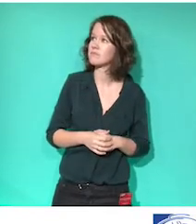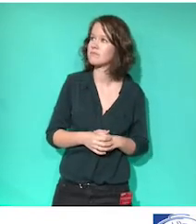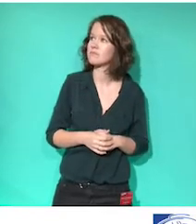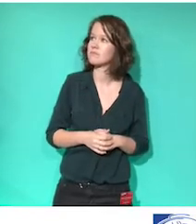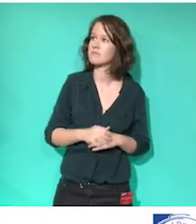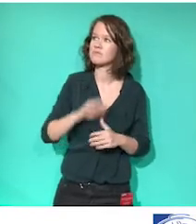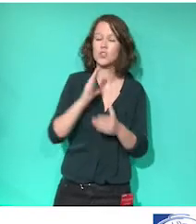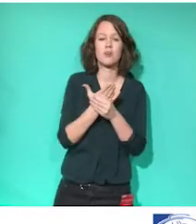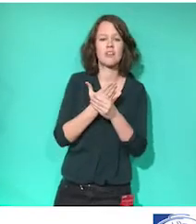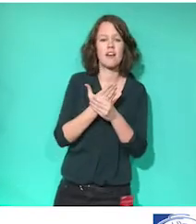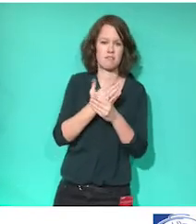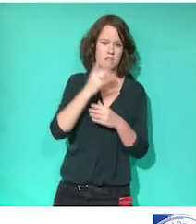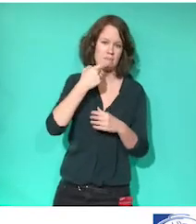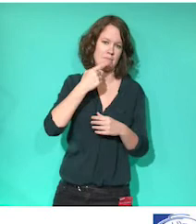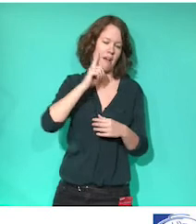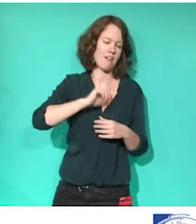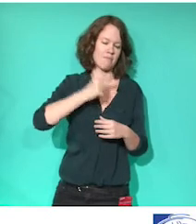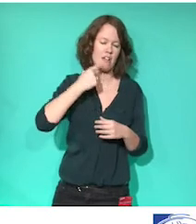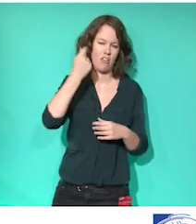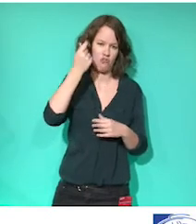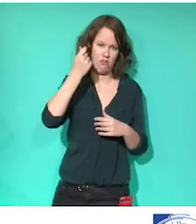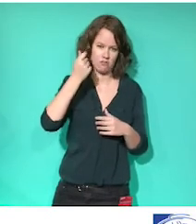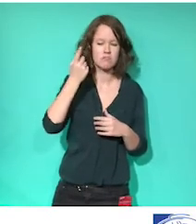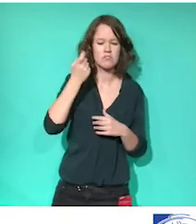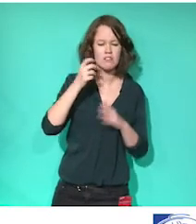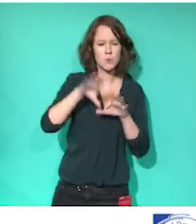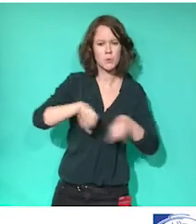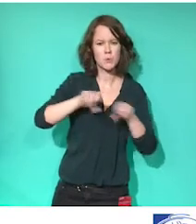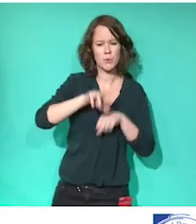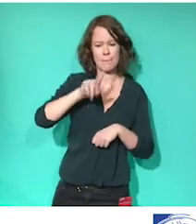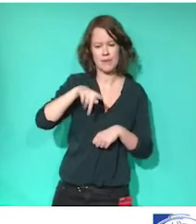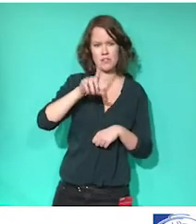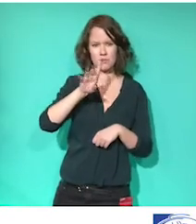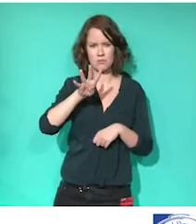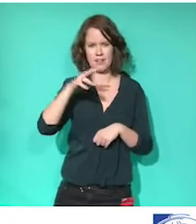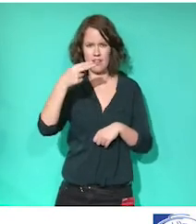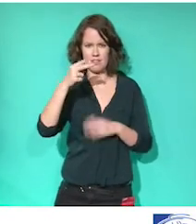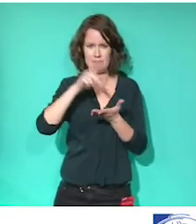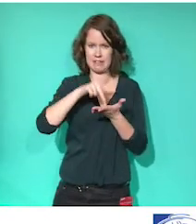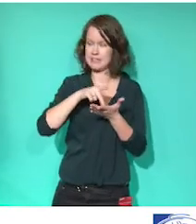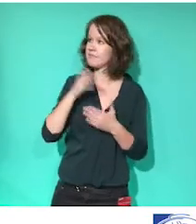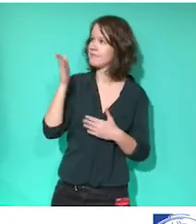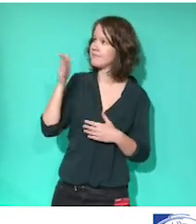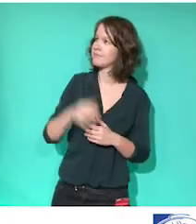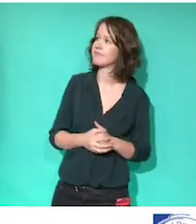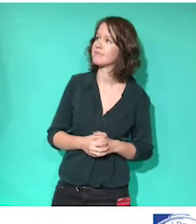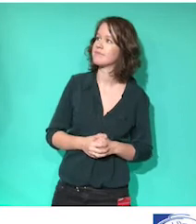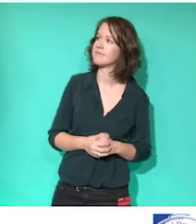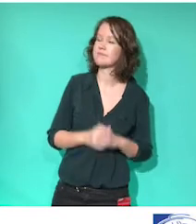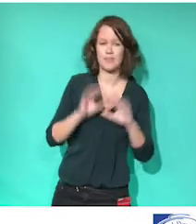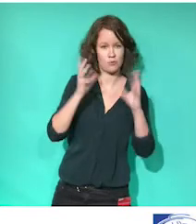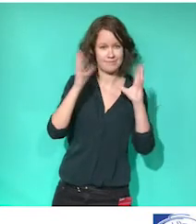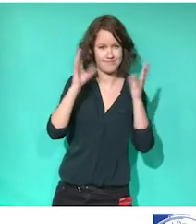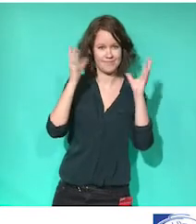Documentaire Les femmes parlent d'argent, carte sur table de PWN Paris. Corinne Hirsch, Corinne Albert et Ulrich Lehmann.